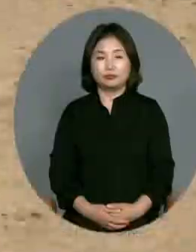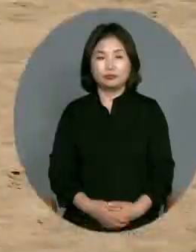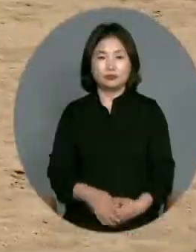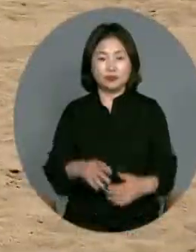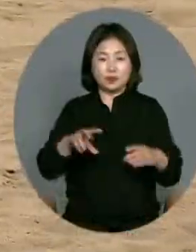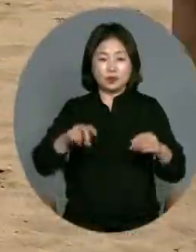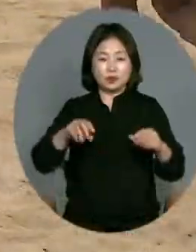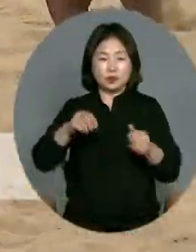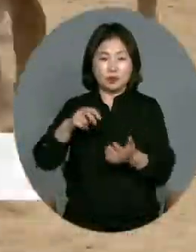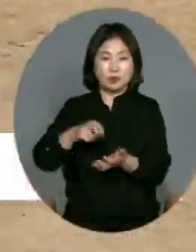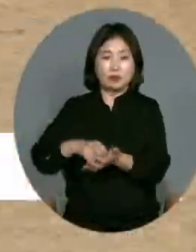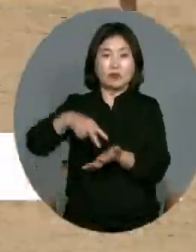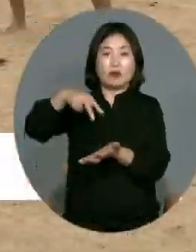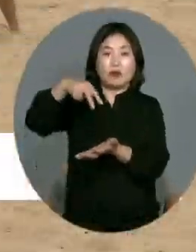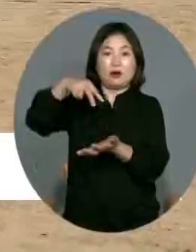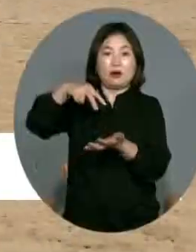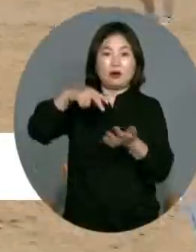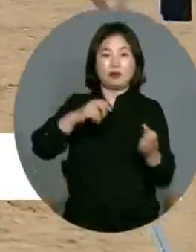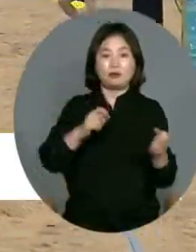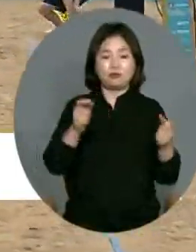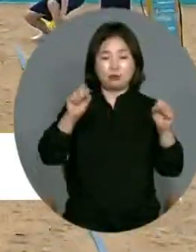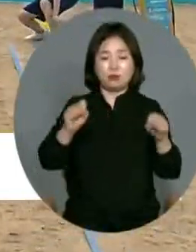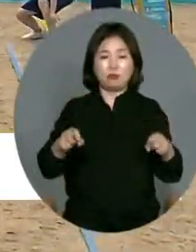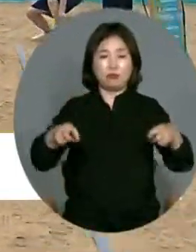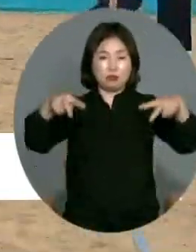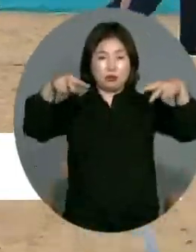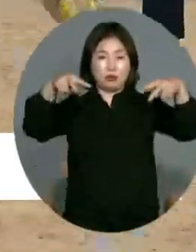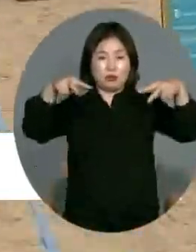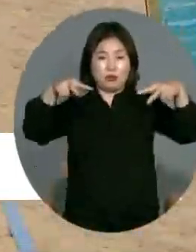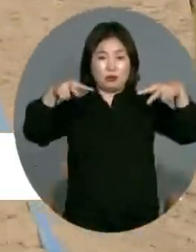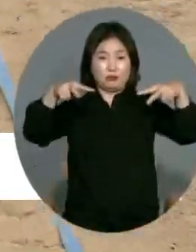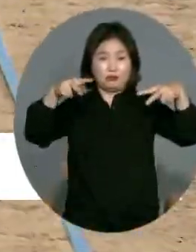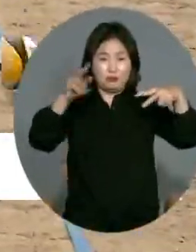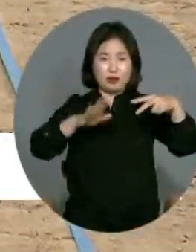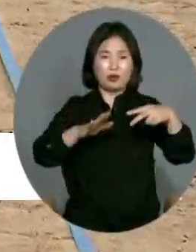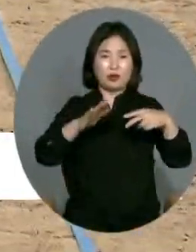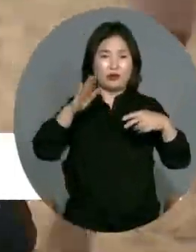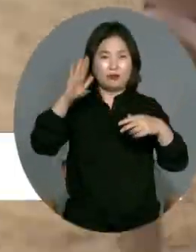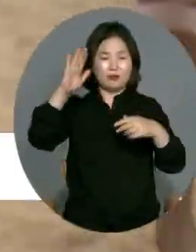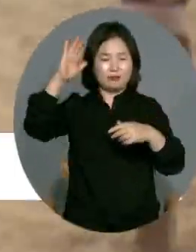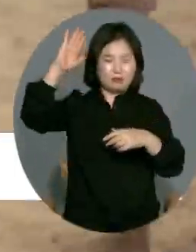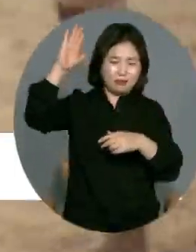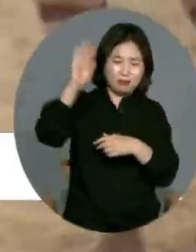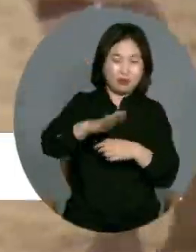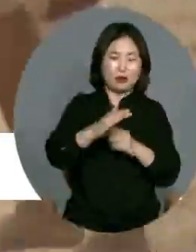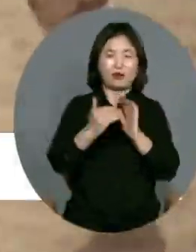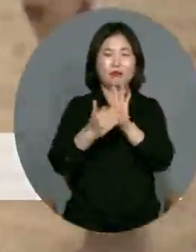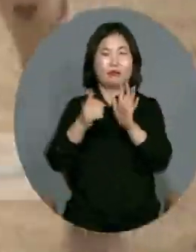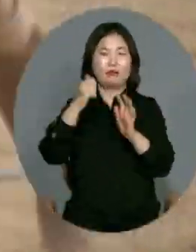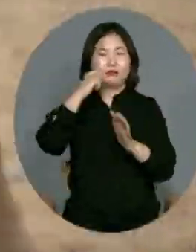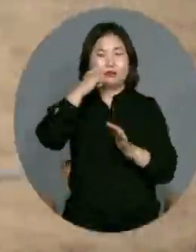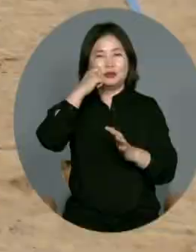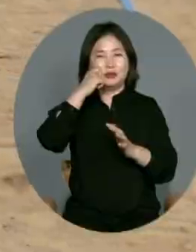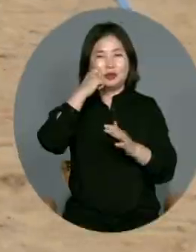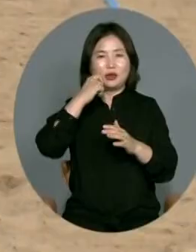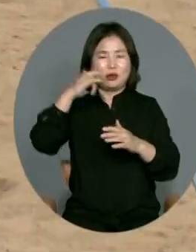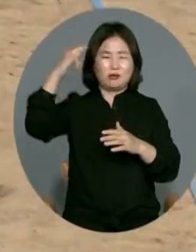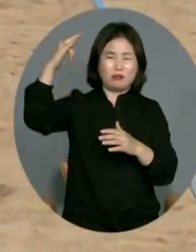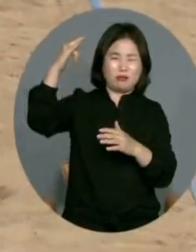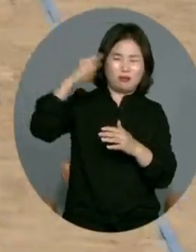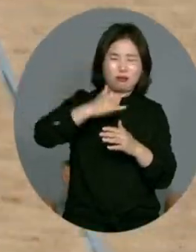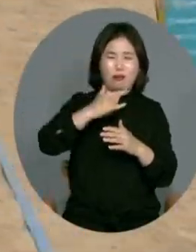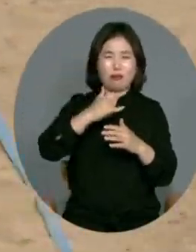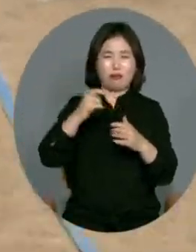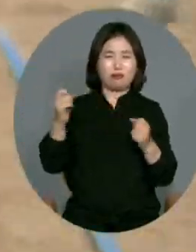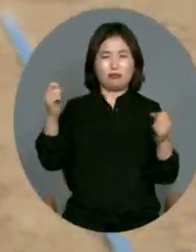모래를 차고 오르는 상대방 선수에 맞서 함께 몸을 띄웁니다. 하지만 스파이크를 맞기에는 역부족. 불볕더위 아래